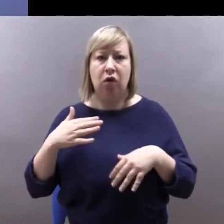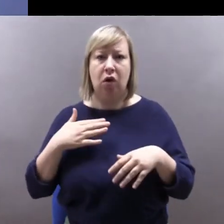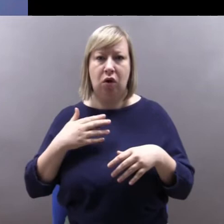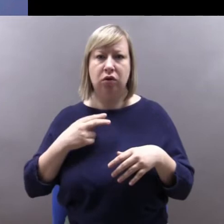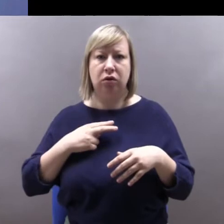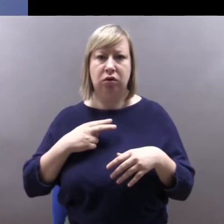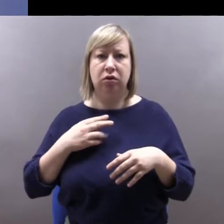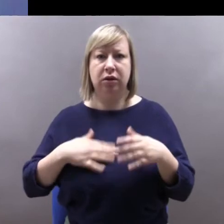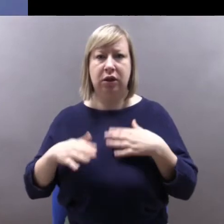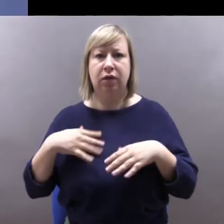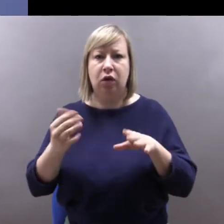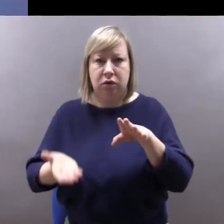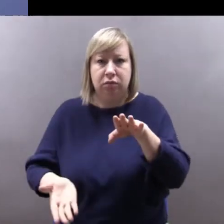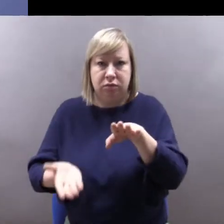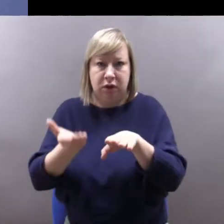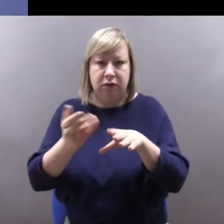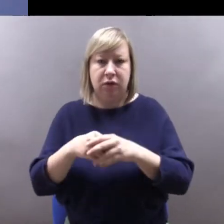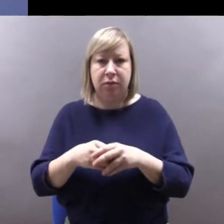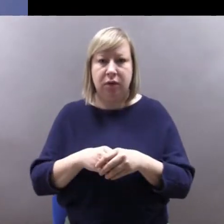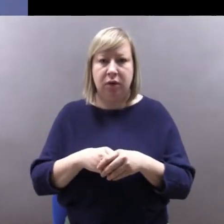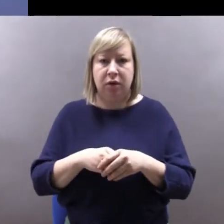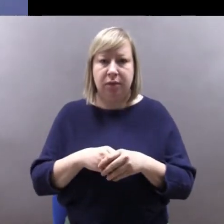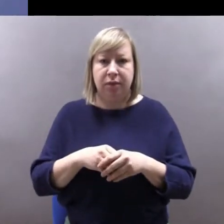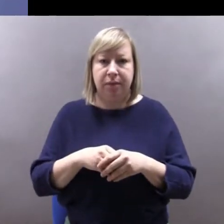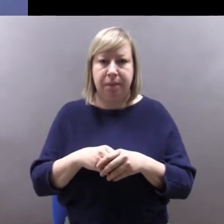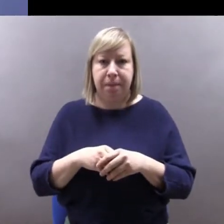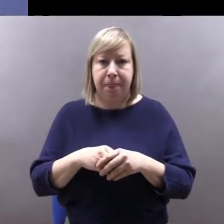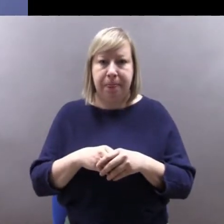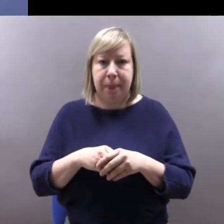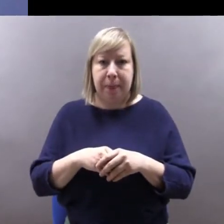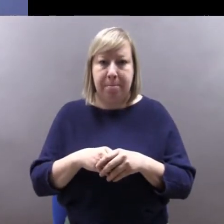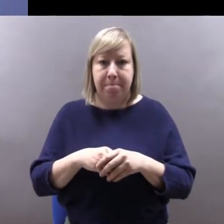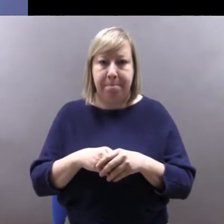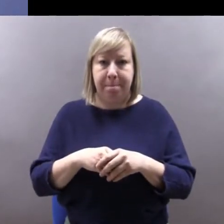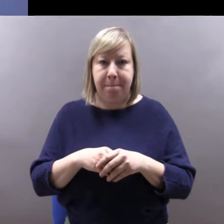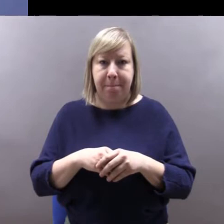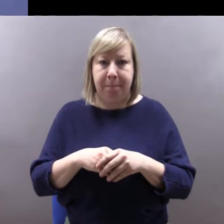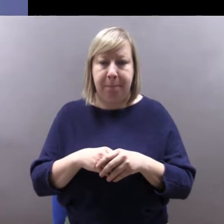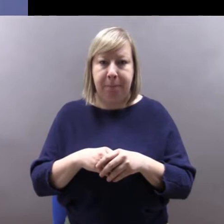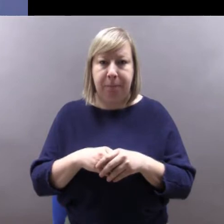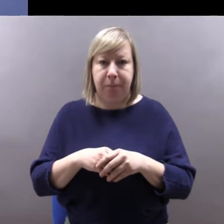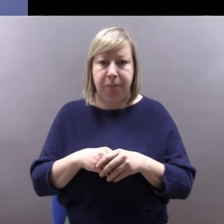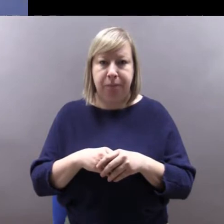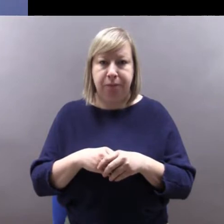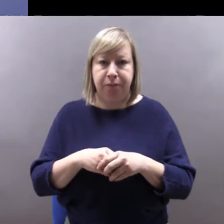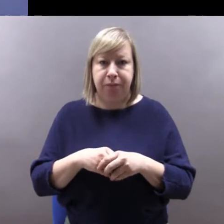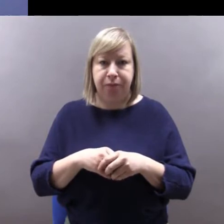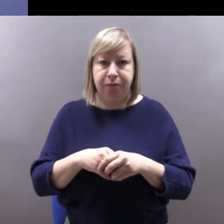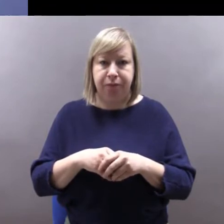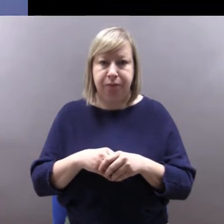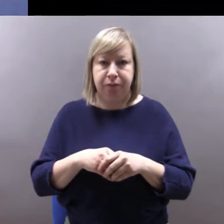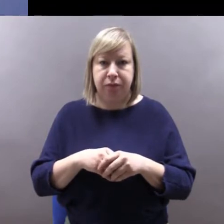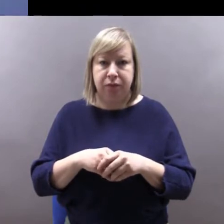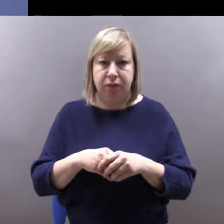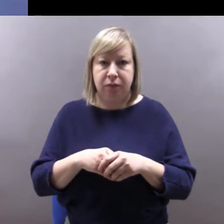bardzo zadowolony z tego urządzenia. No, ponieważ, no tak jak wcześniej mówiłem, nie muszę to tak często konserwować jak windę,